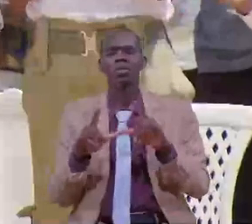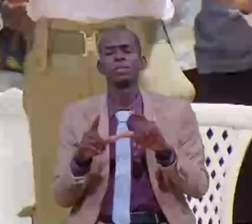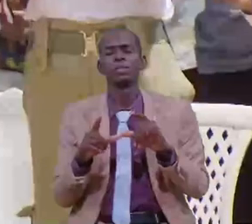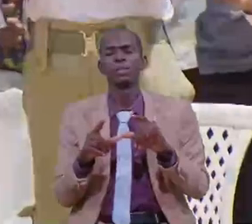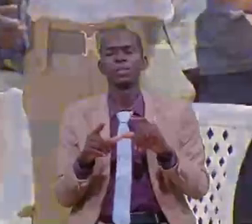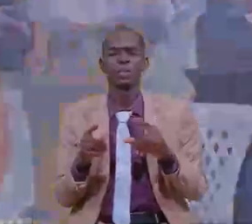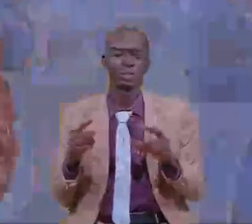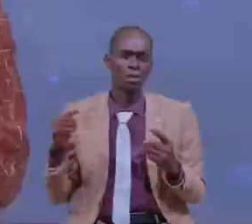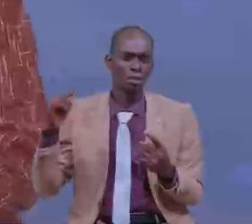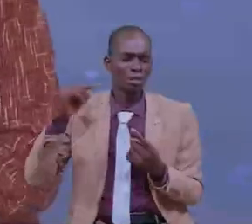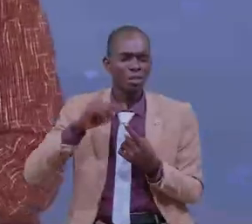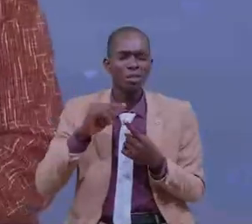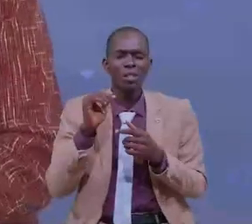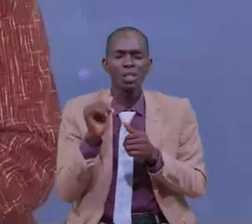supérieur.